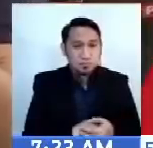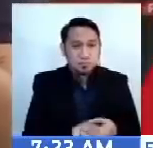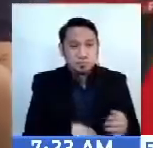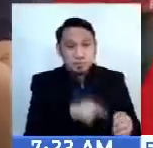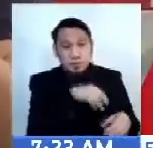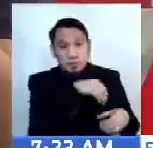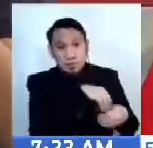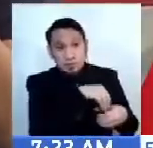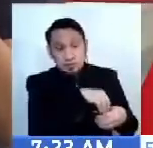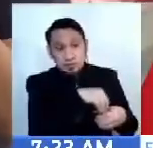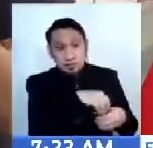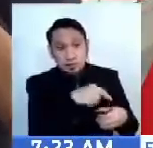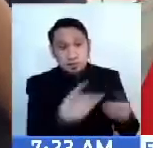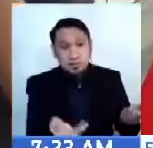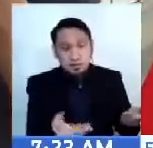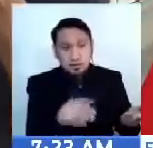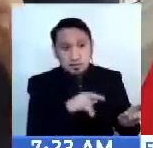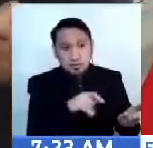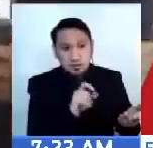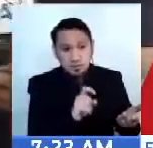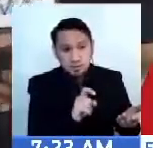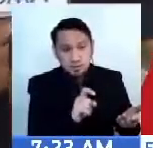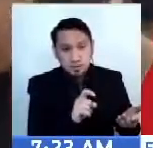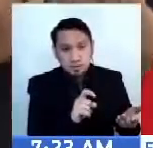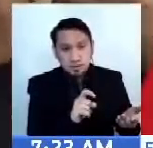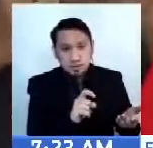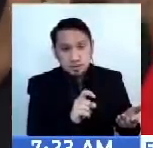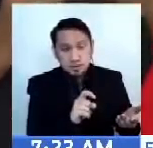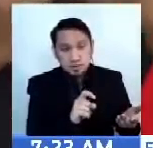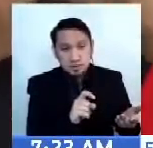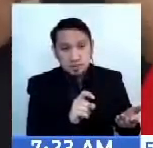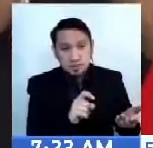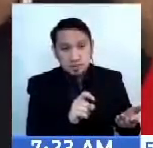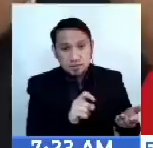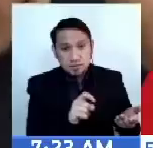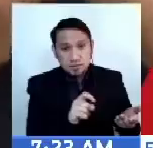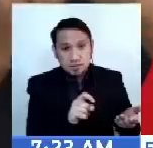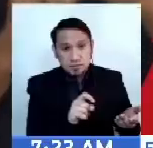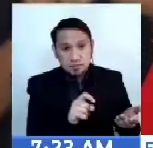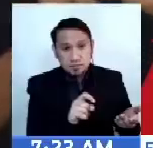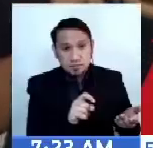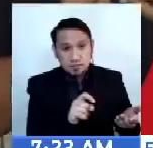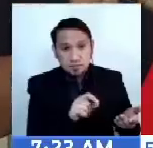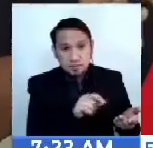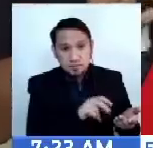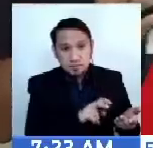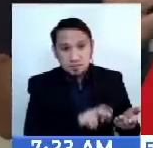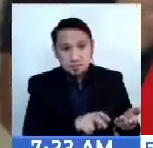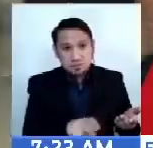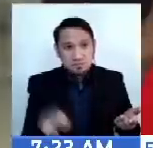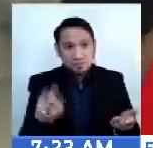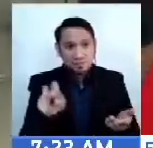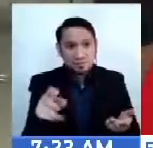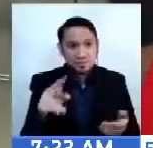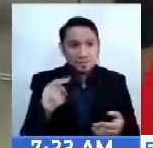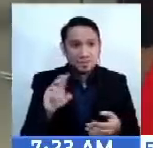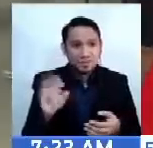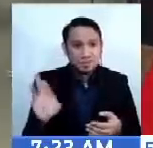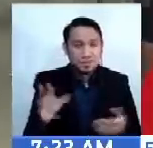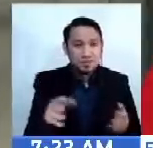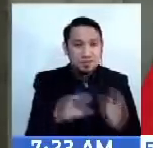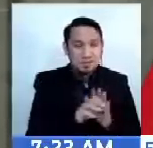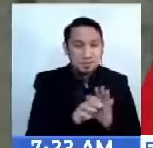mismong PITX o nasa loob na mismo ng Metro Manila yung PITX. Hindi tulad daw sa NLET na nasa Bukawi, Bulacan